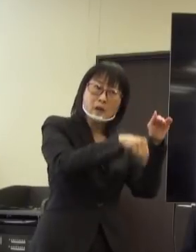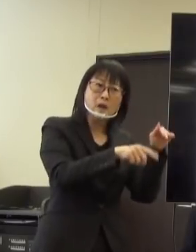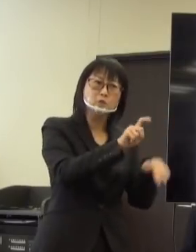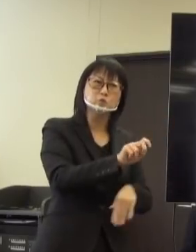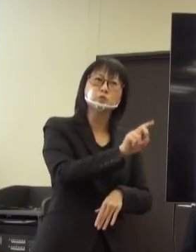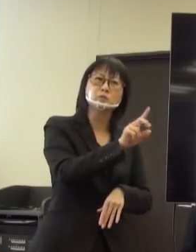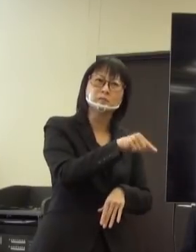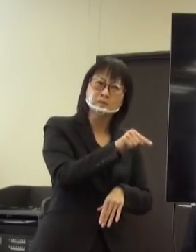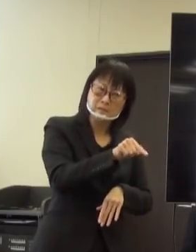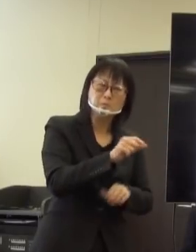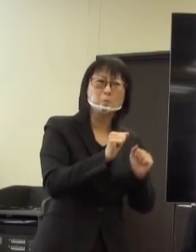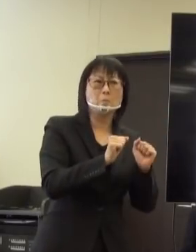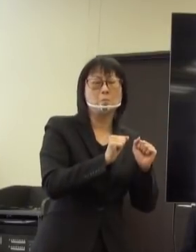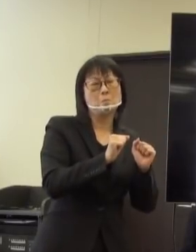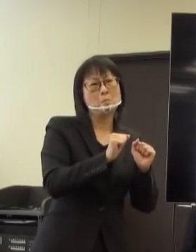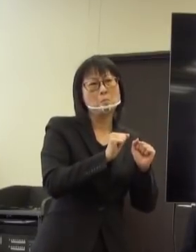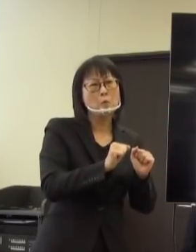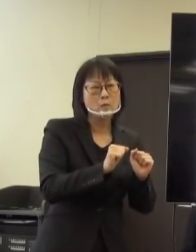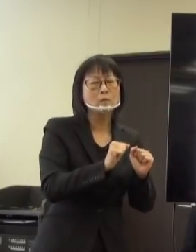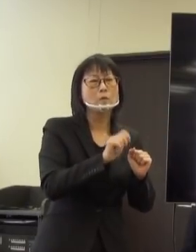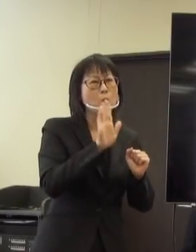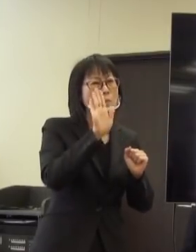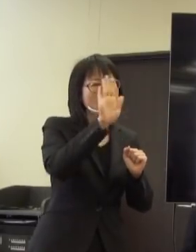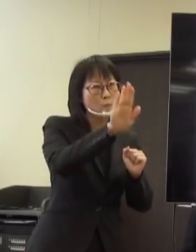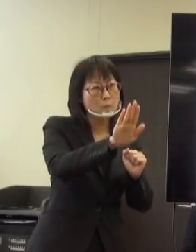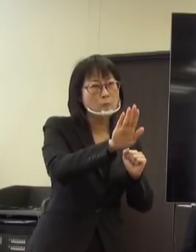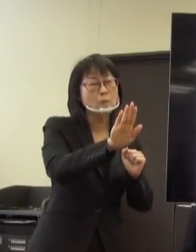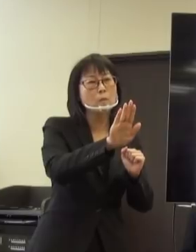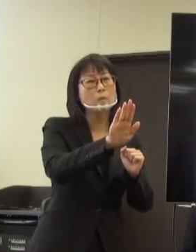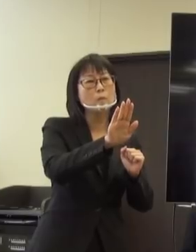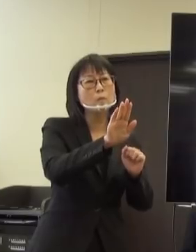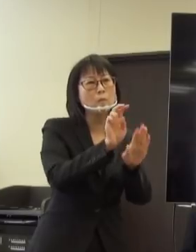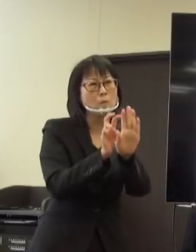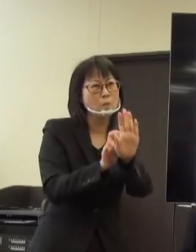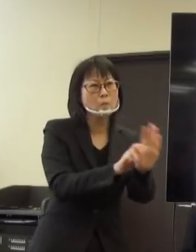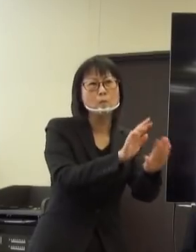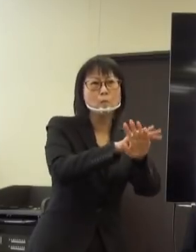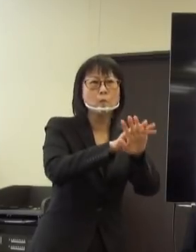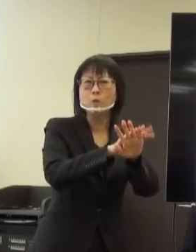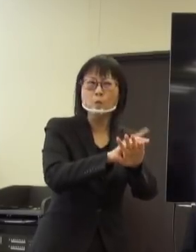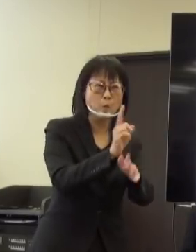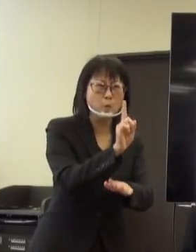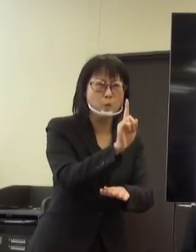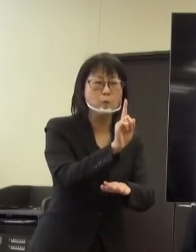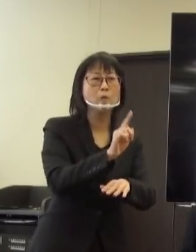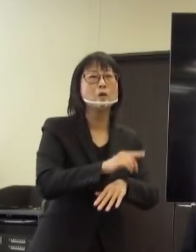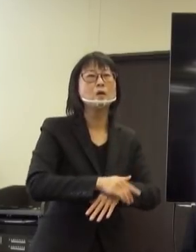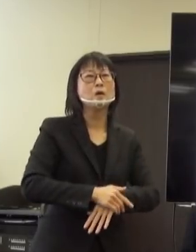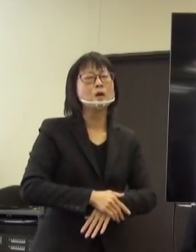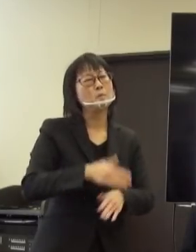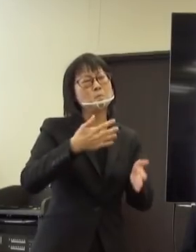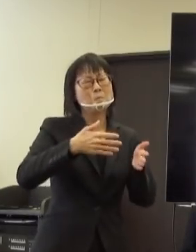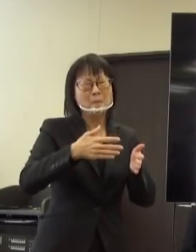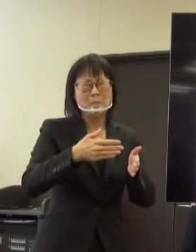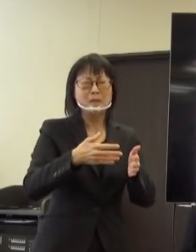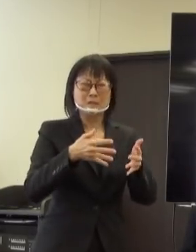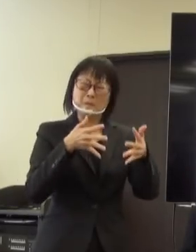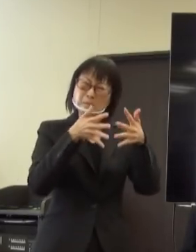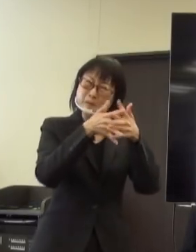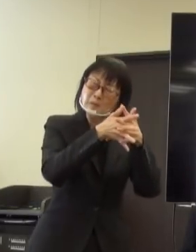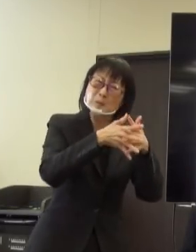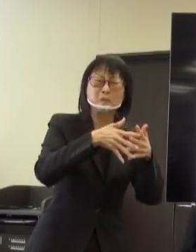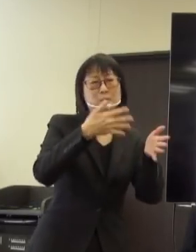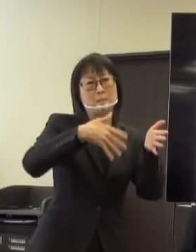ますので、今後どのような、治療を行っていくか、 なかなか見通しが立っていないという状況であ